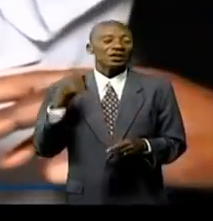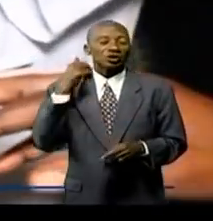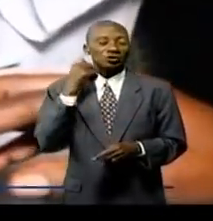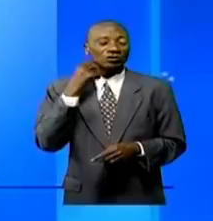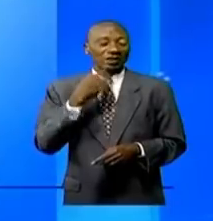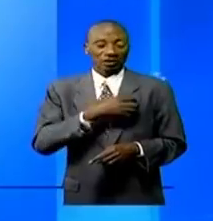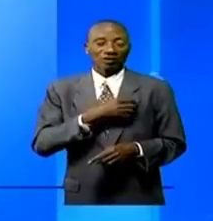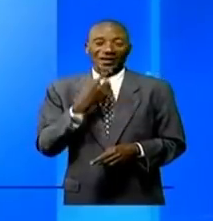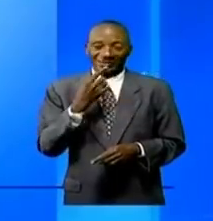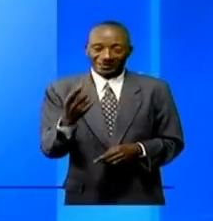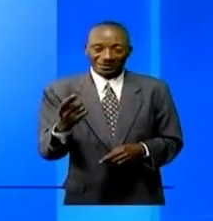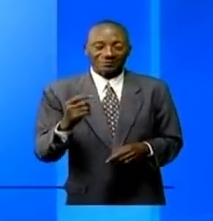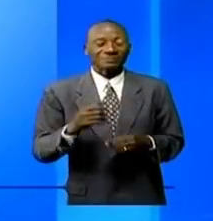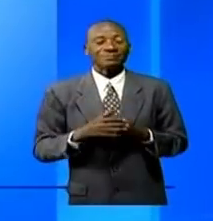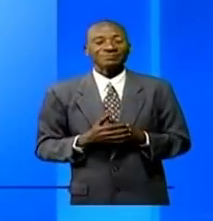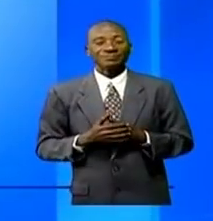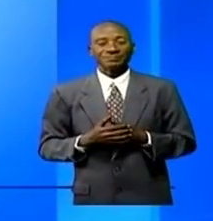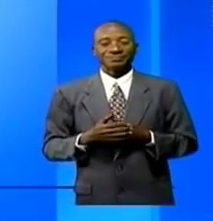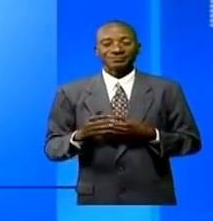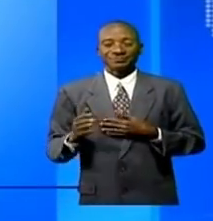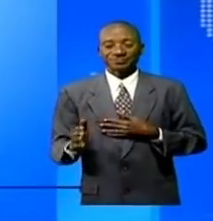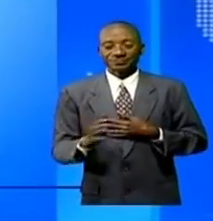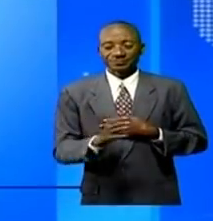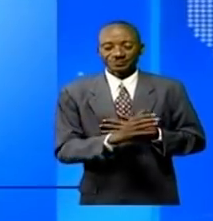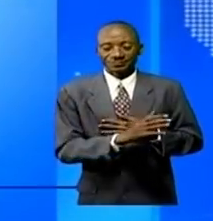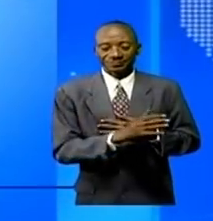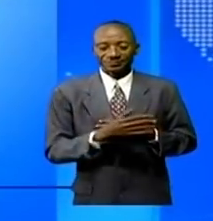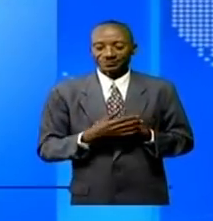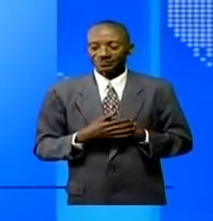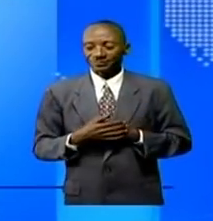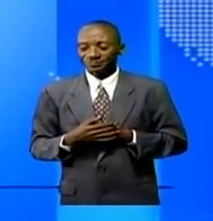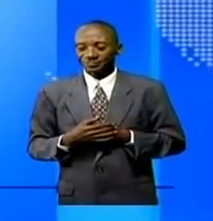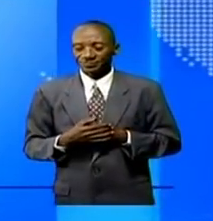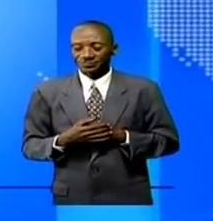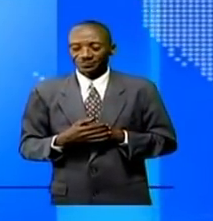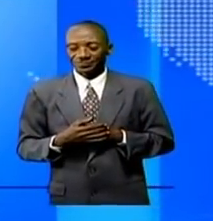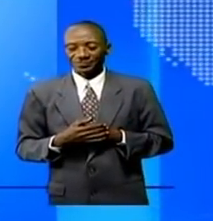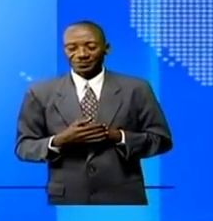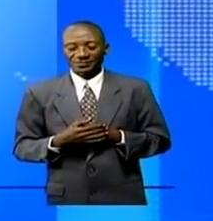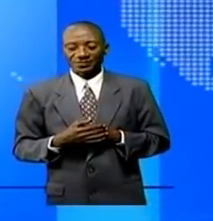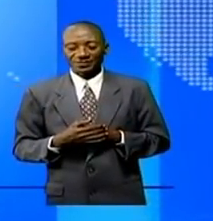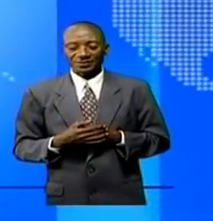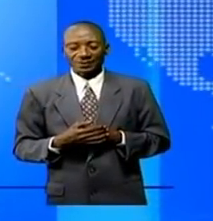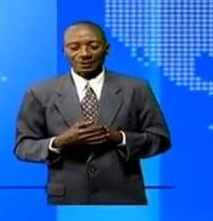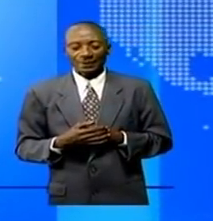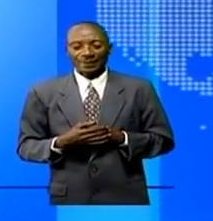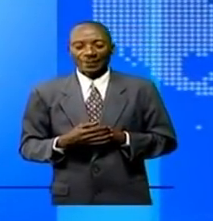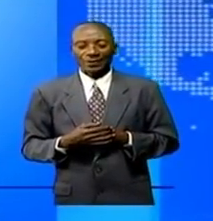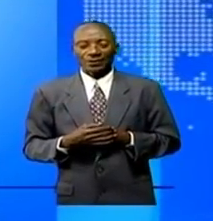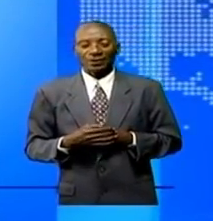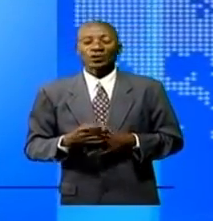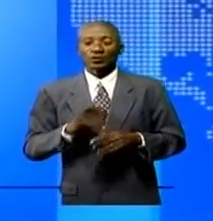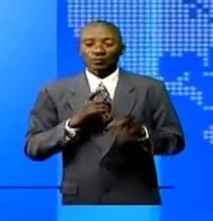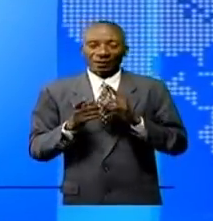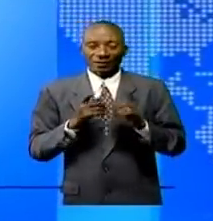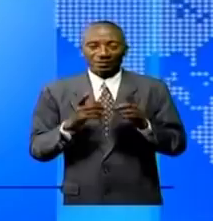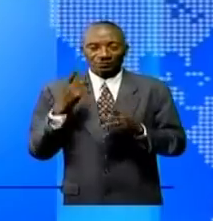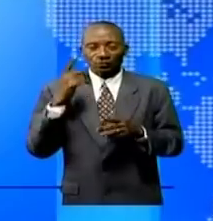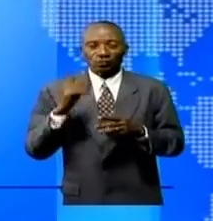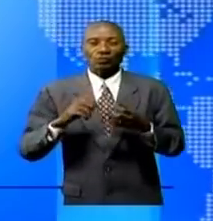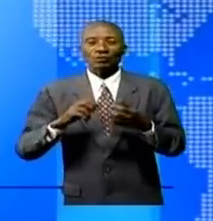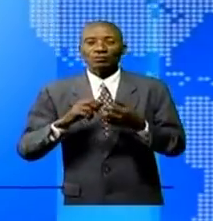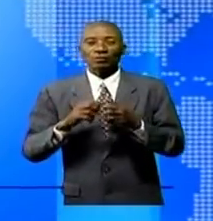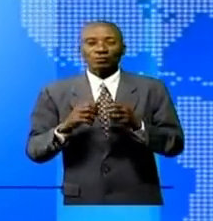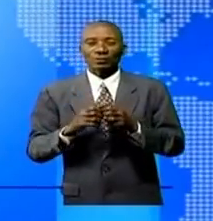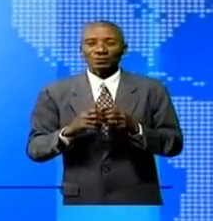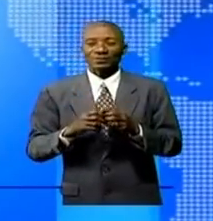Tella. Le gouvernement de la République est déterminé à former les jeunes dans la formation professionnelle. C'est dans ce cadre que le